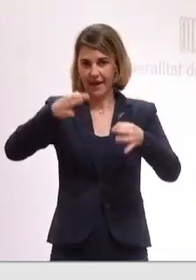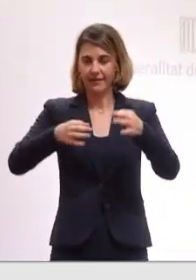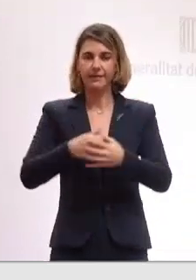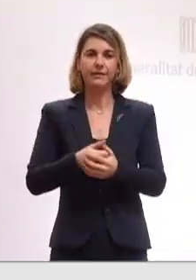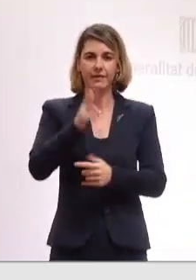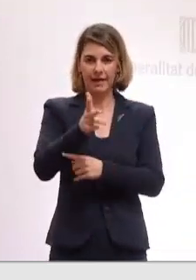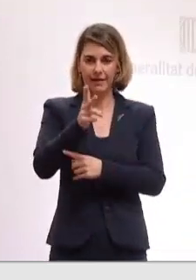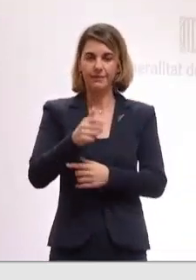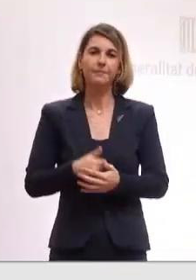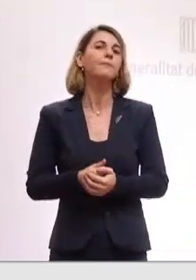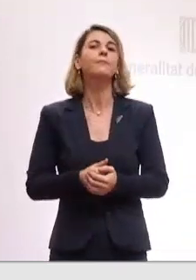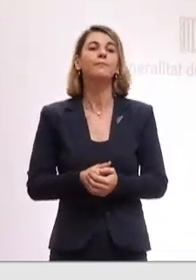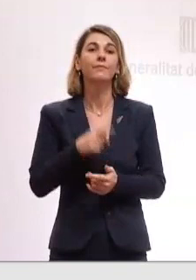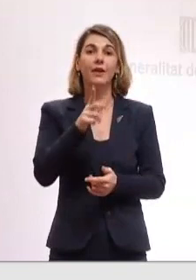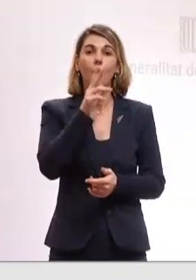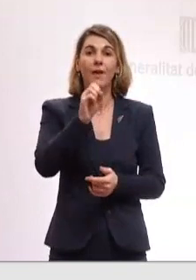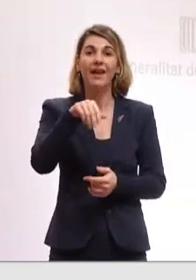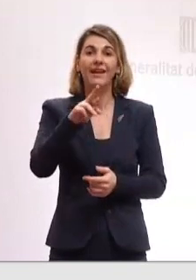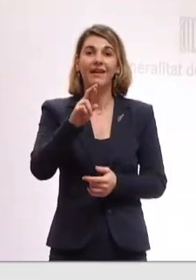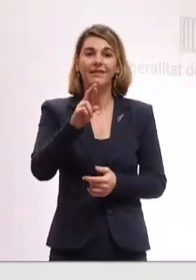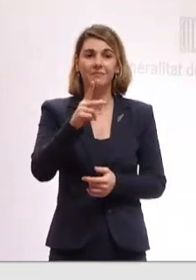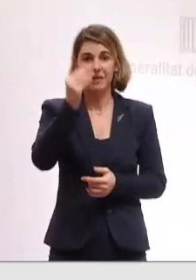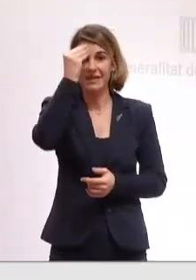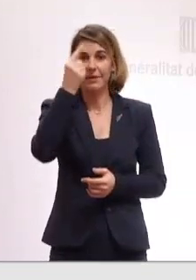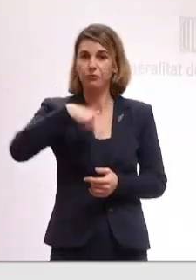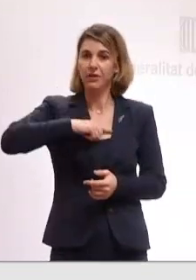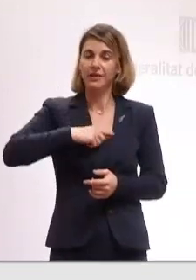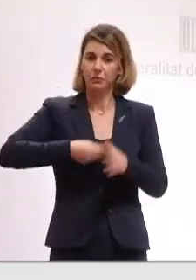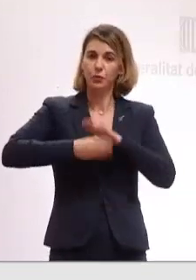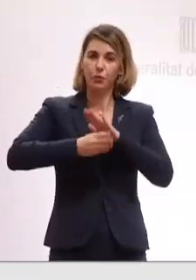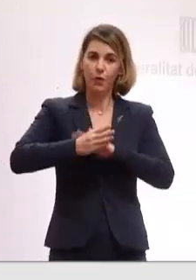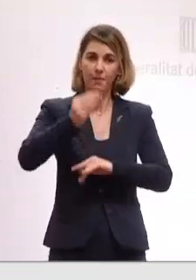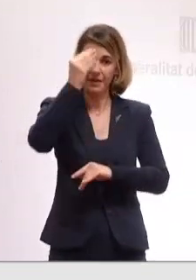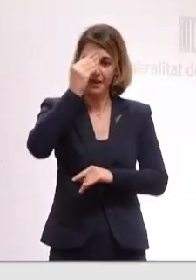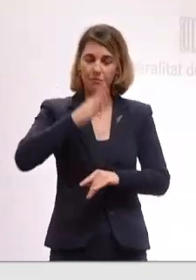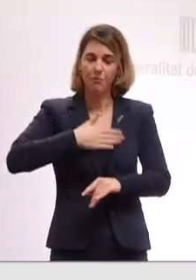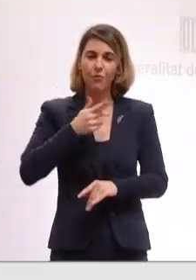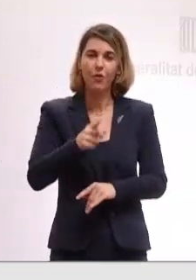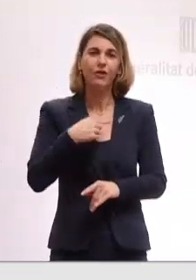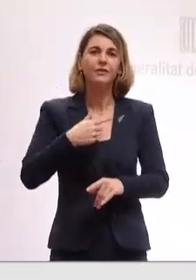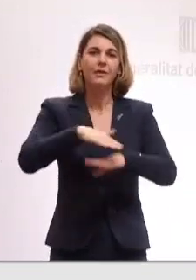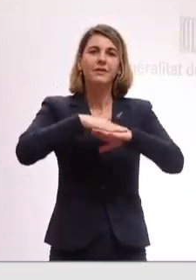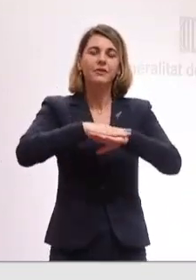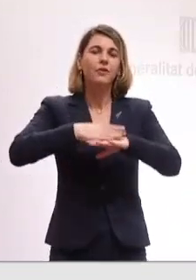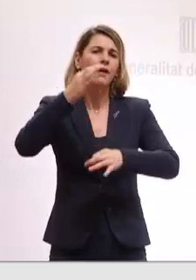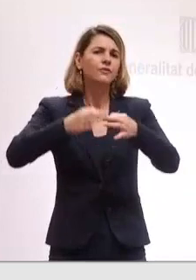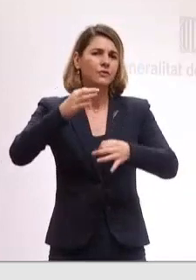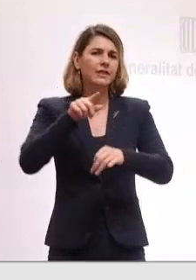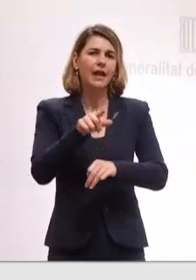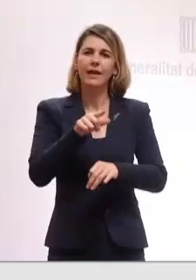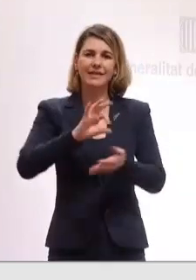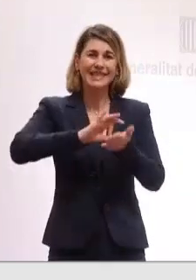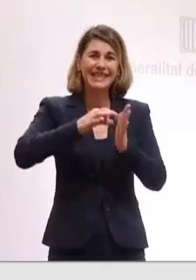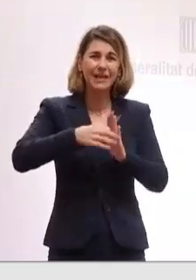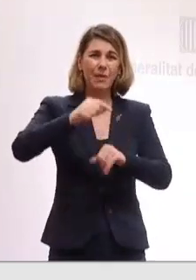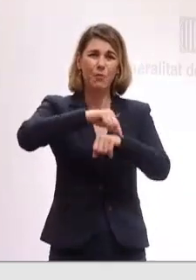Considerava Homer, i crec que podem seguir considerant, que l'administració de justícia és una peça essencial del